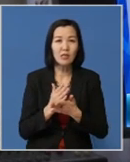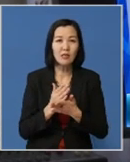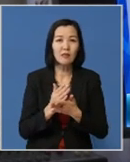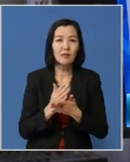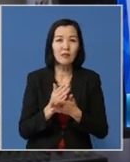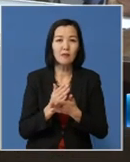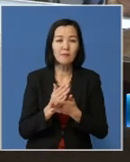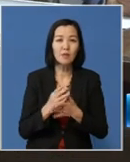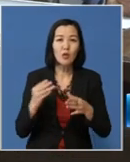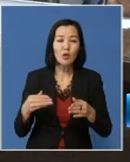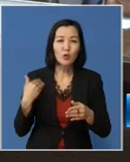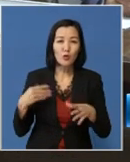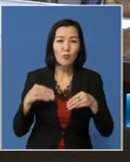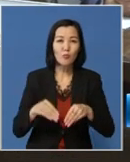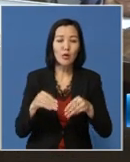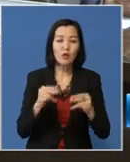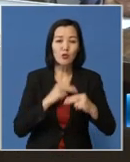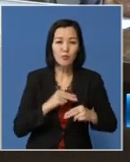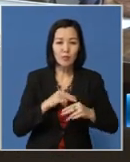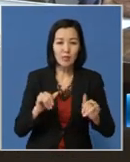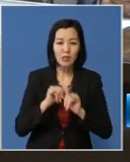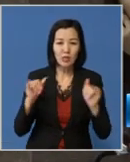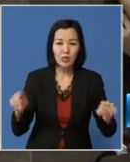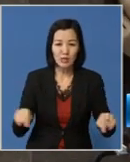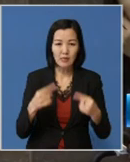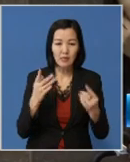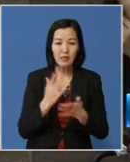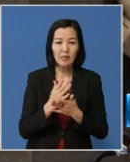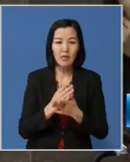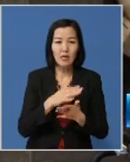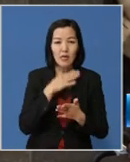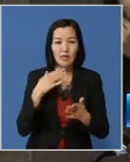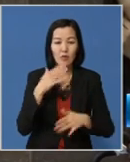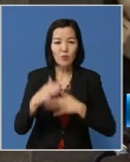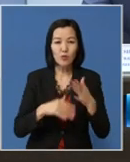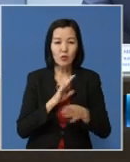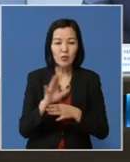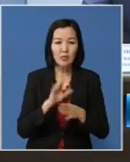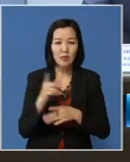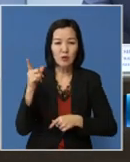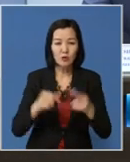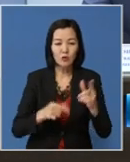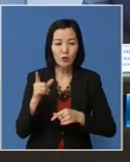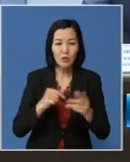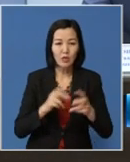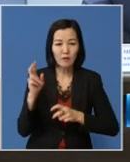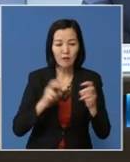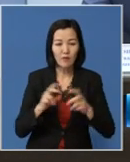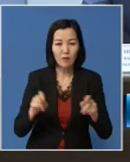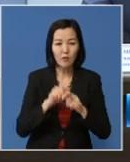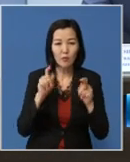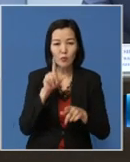Тенрикут элиталық көшеттер тұқымбағы жұмысын жетілдіреді. Сонымен қатар ет өндірісі қолға алынып, сүт тауарлы ферма құрылып, сәуірдің бірінен